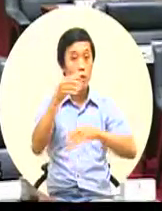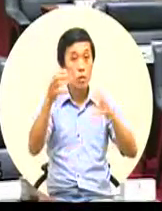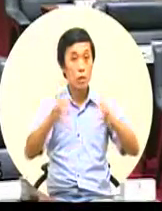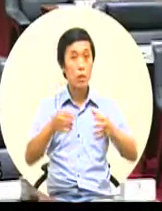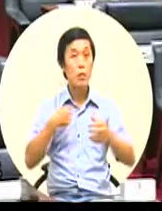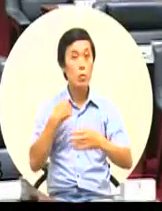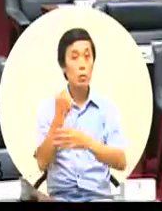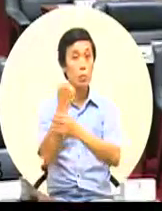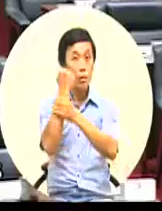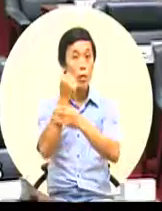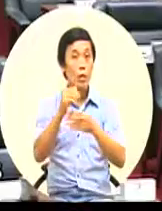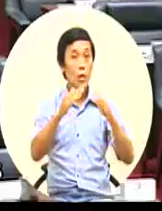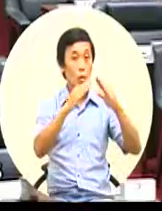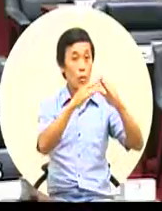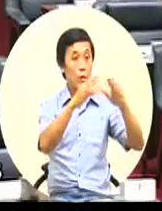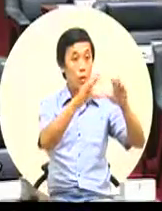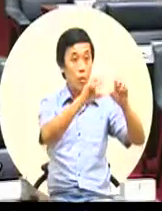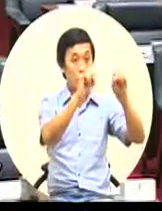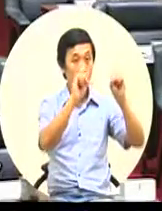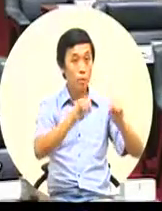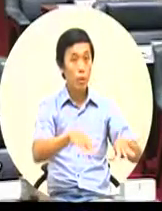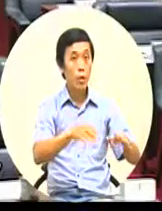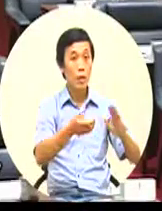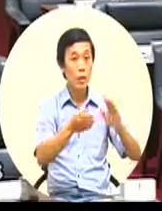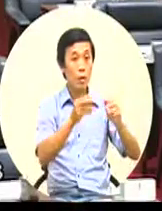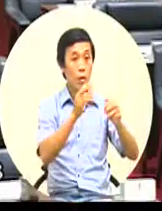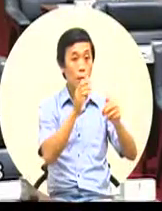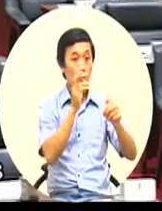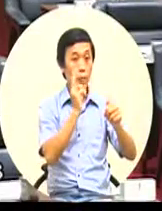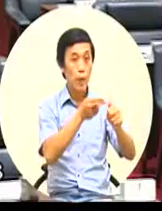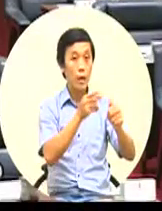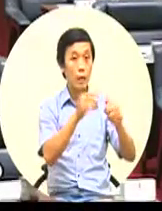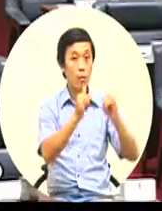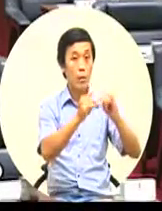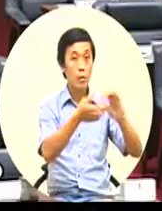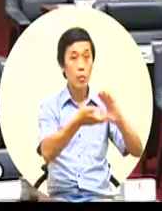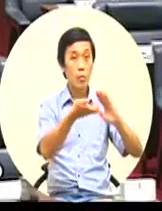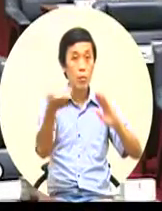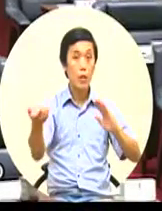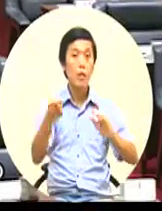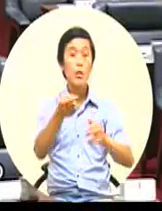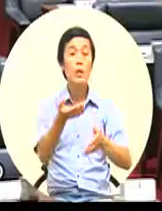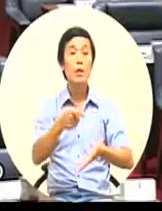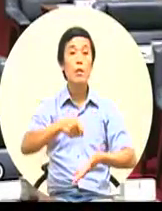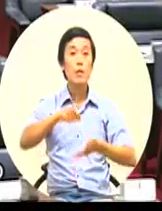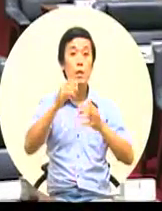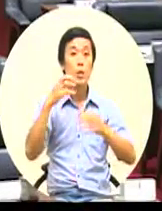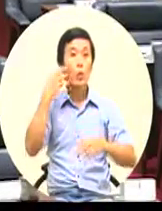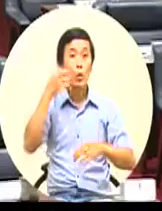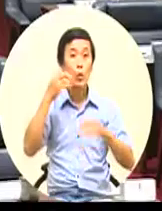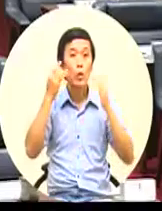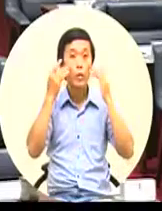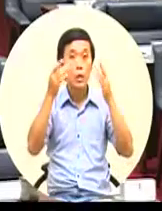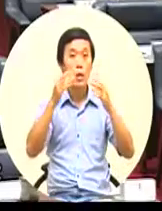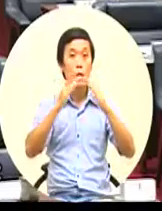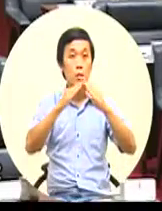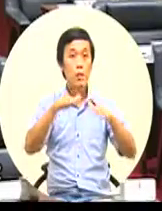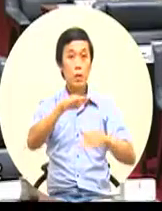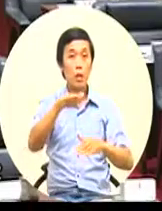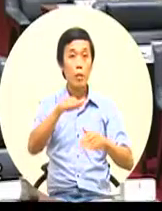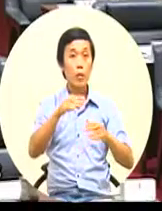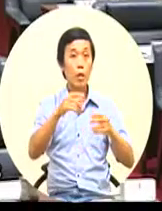讲的。但是我来请我市长你请坐，我请教咱头拄仔你讲的果菜市场，主办果菜市场是咱农业